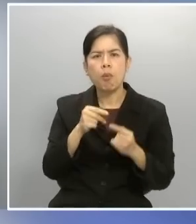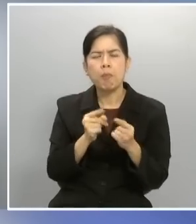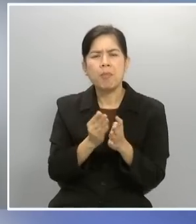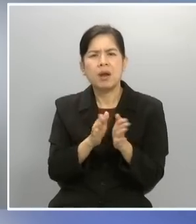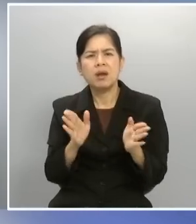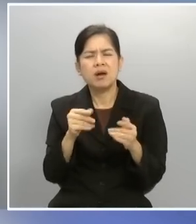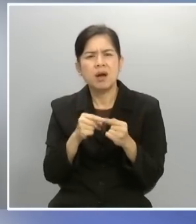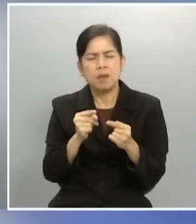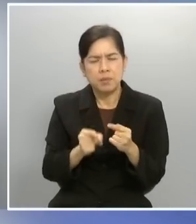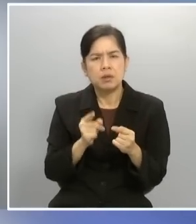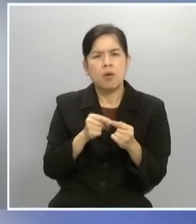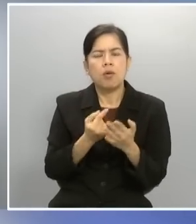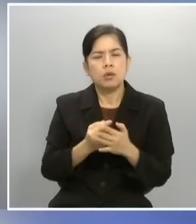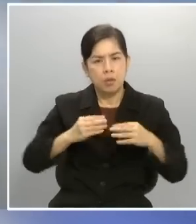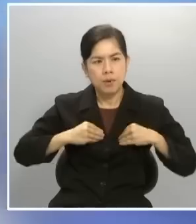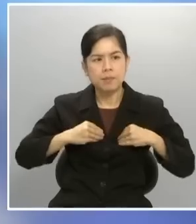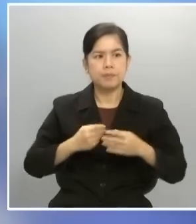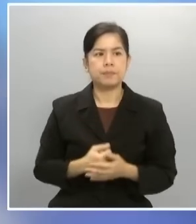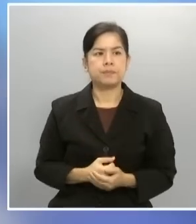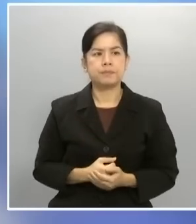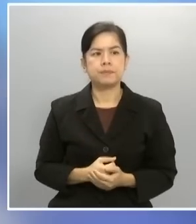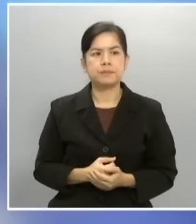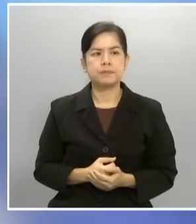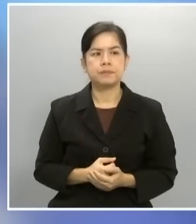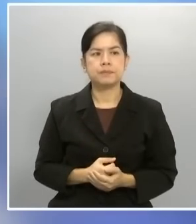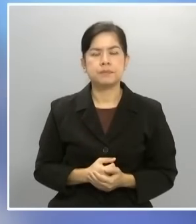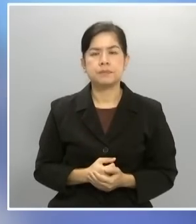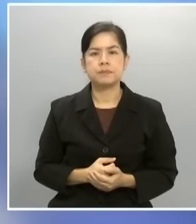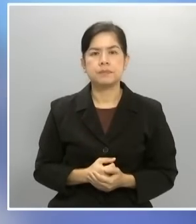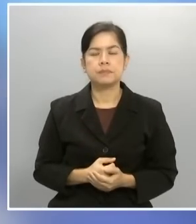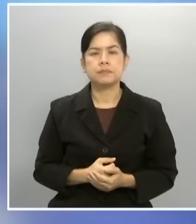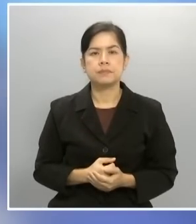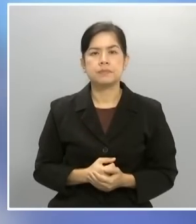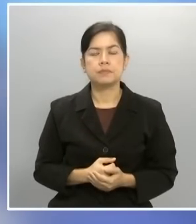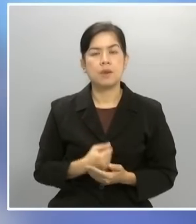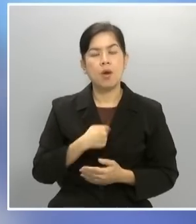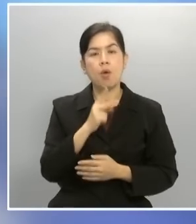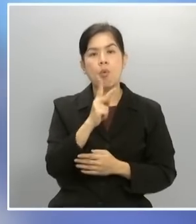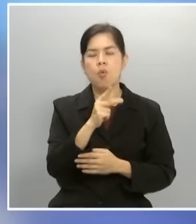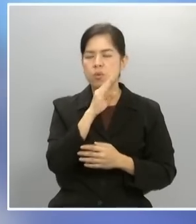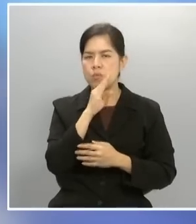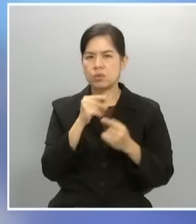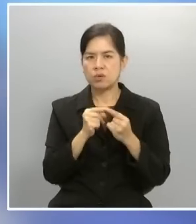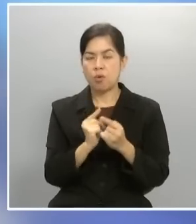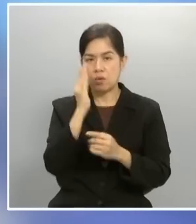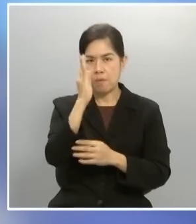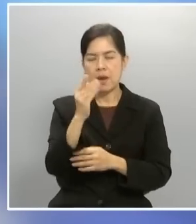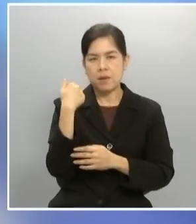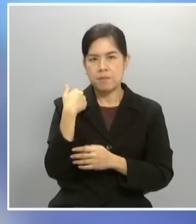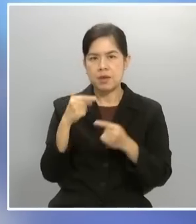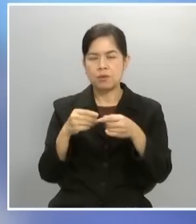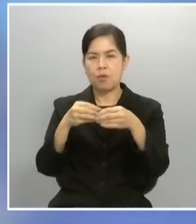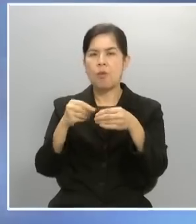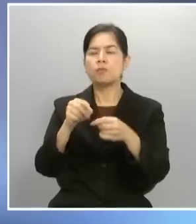ทำไมอ่ะอีกแผดนึงฮะกูกลับมาเดินเมื่อไหร่พวกมึงเตรียมชิปกัน